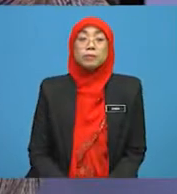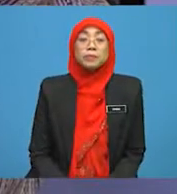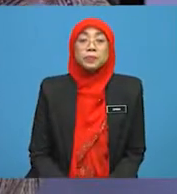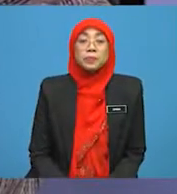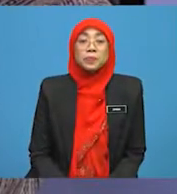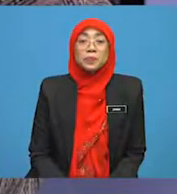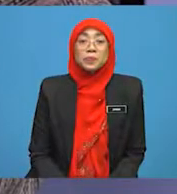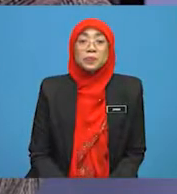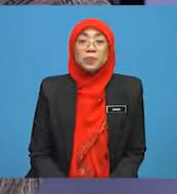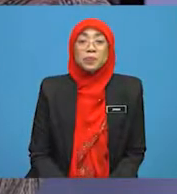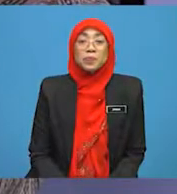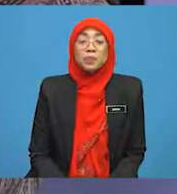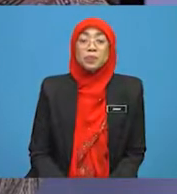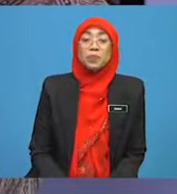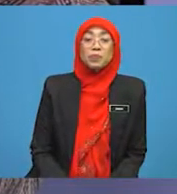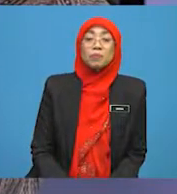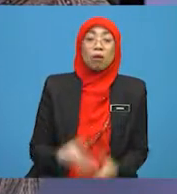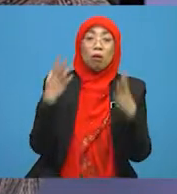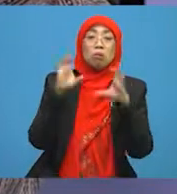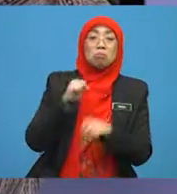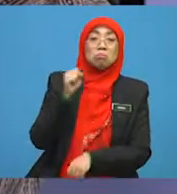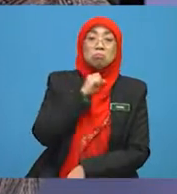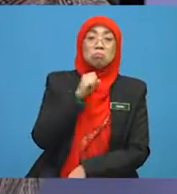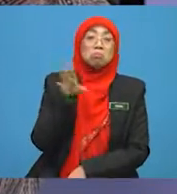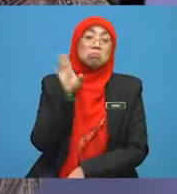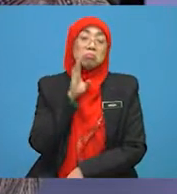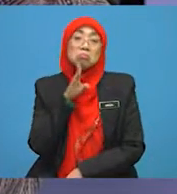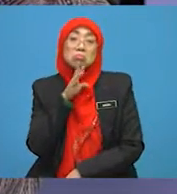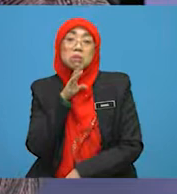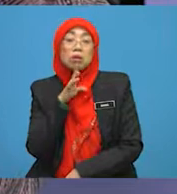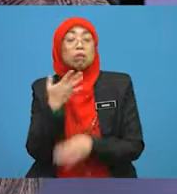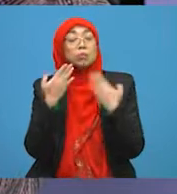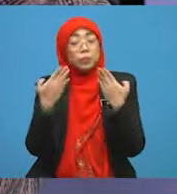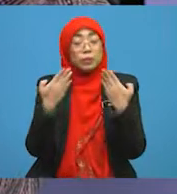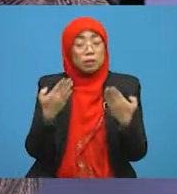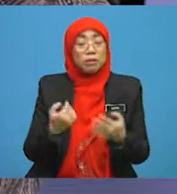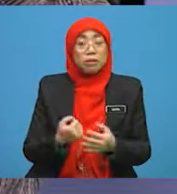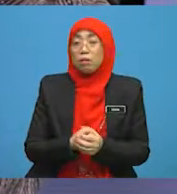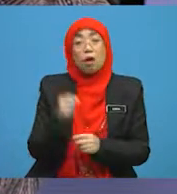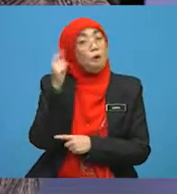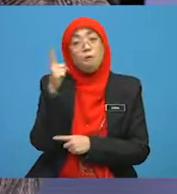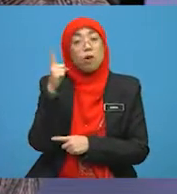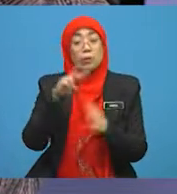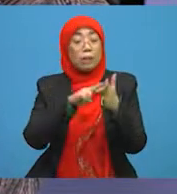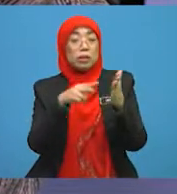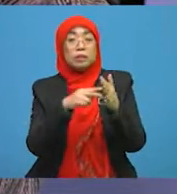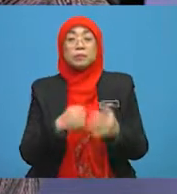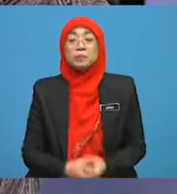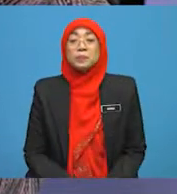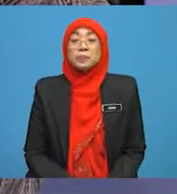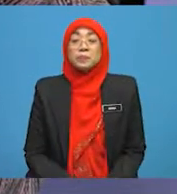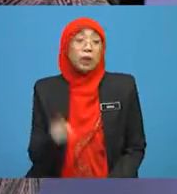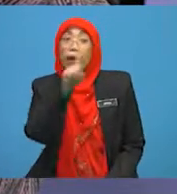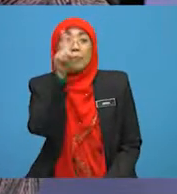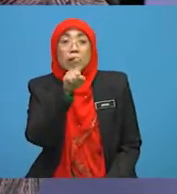Terima kasih Cikgu Siha atas penerangan tentang sinonim dan antonim itu tadi. Jika Cikgu Siha